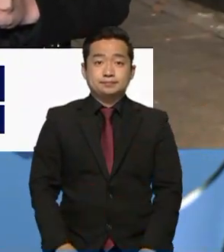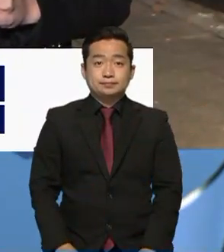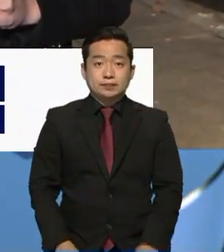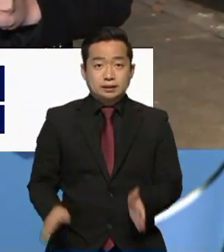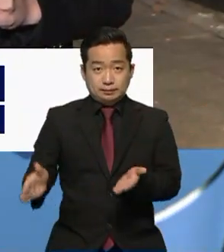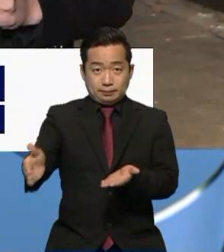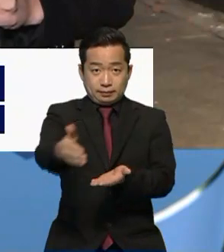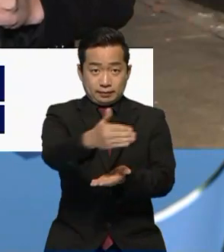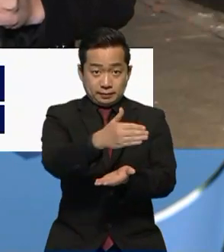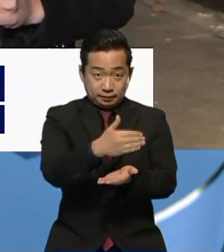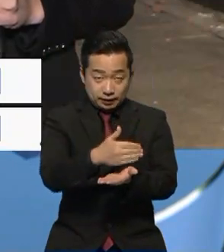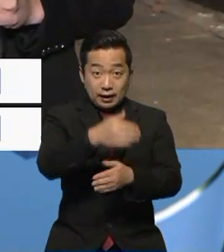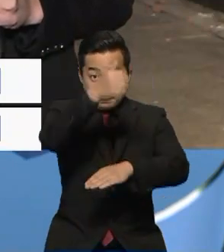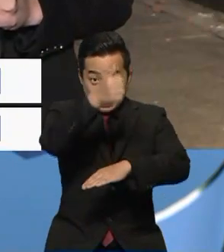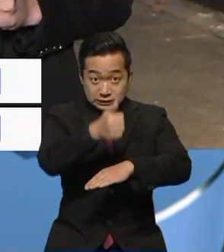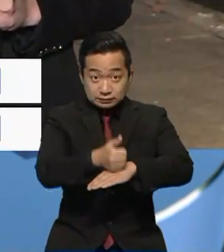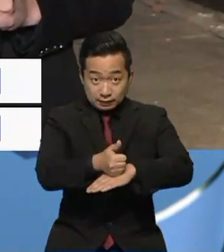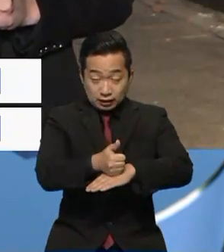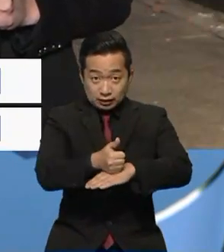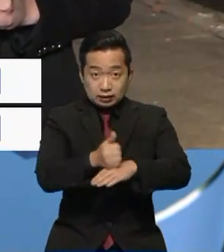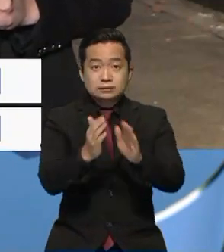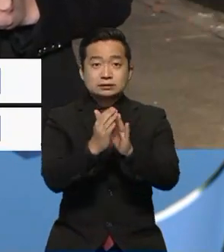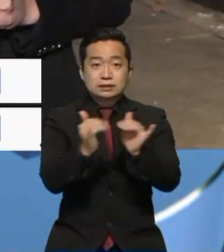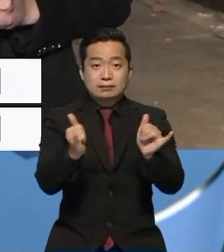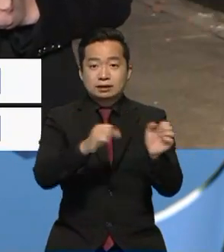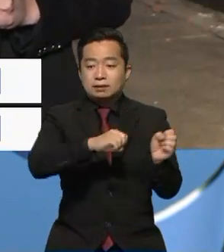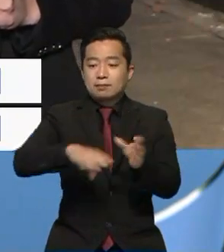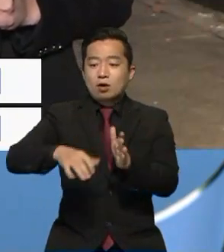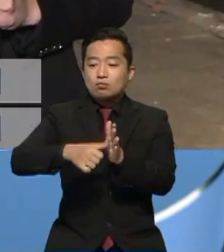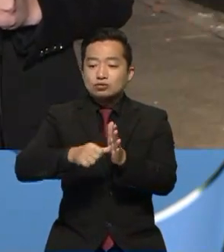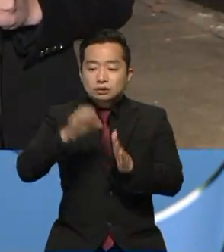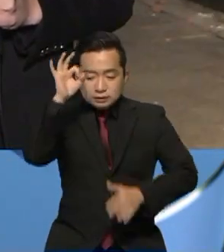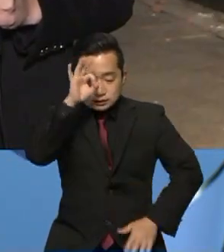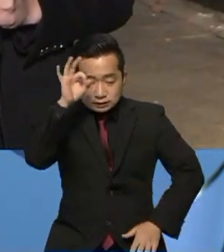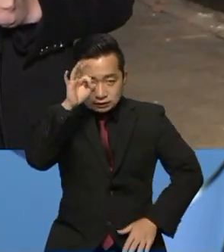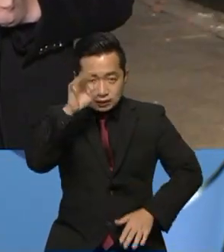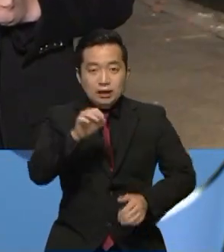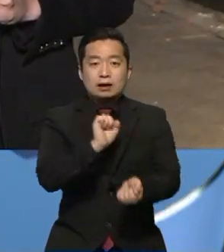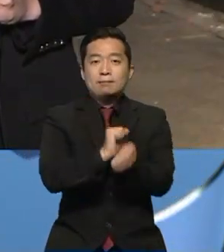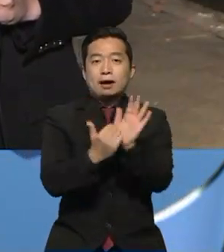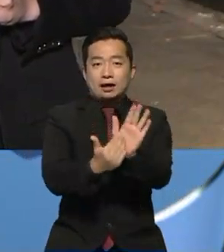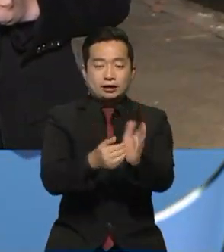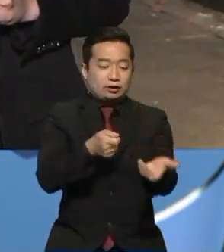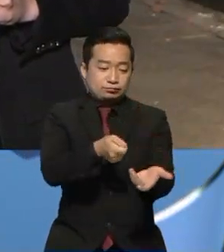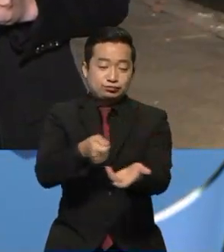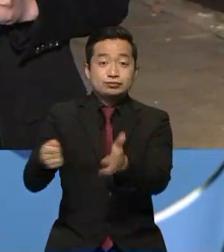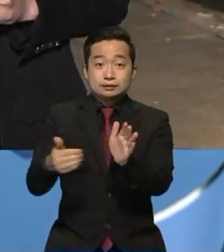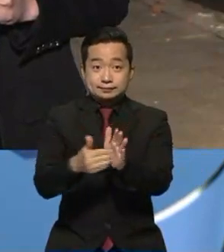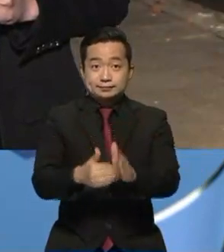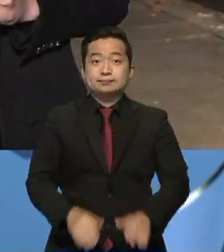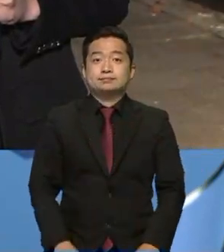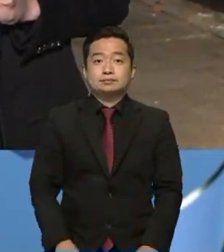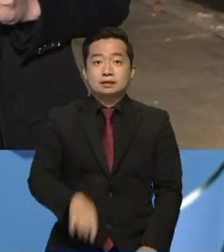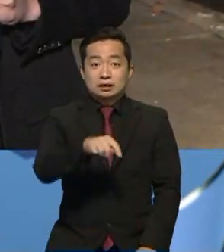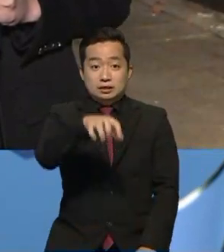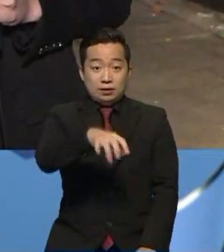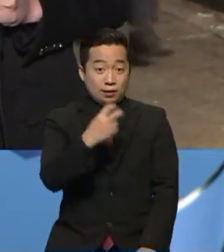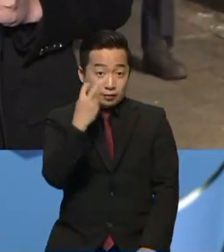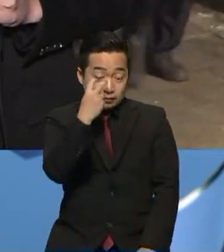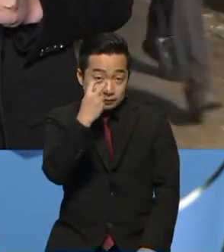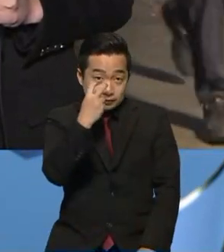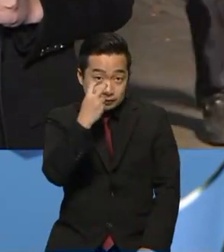수거할 유류품이 있는지 마지막까지 확인하고 청소와 방역 작업을 진행한 겁니다. 경찰 관계자는 현장 감식 일정